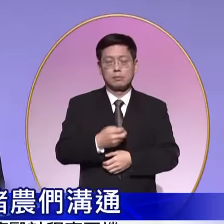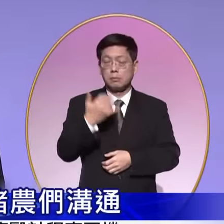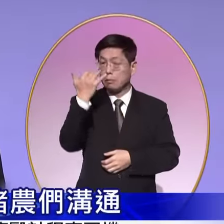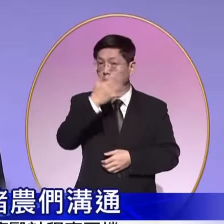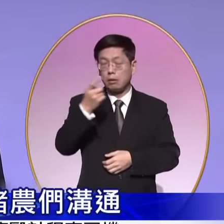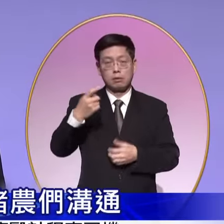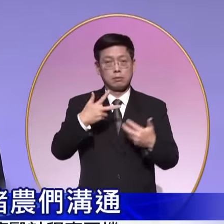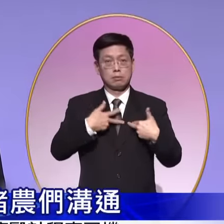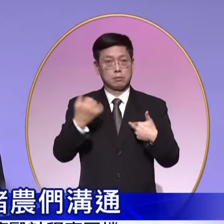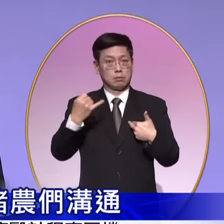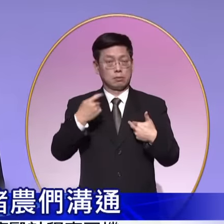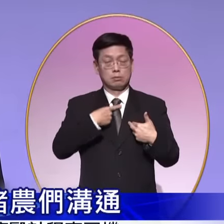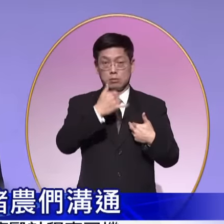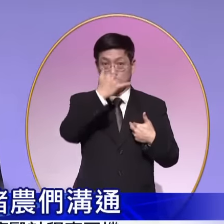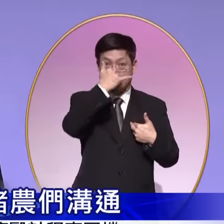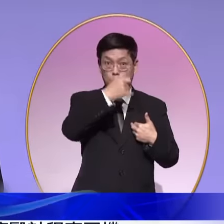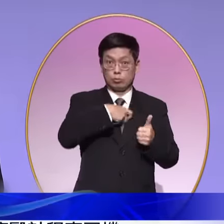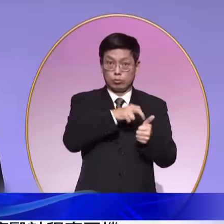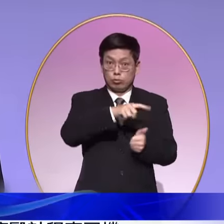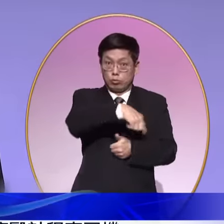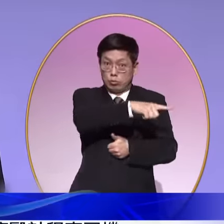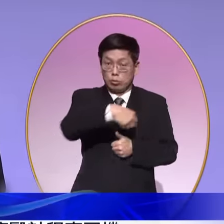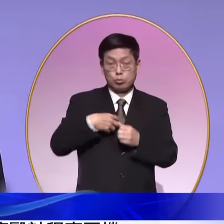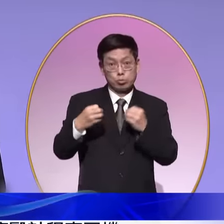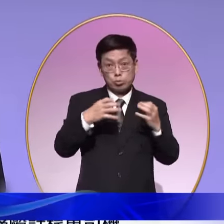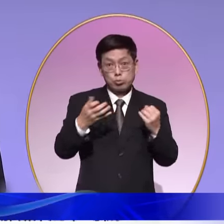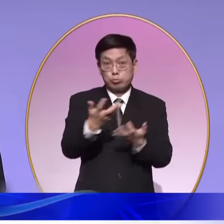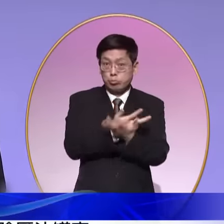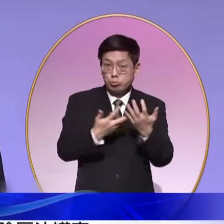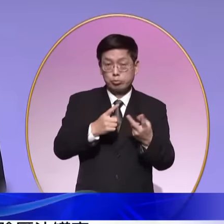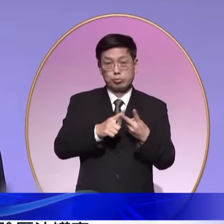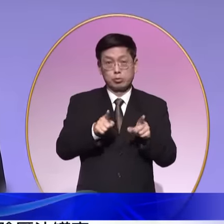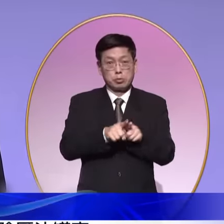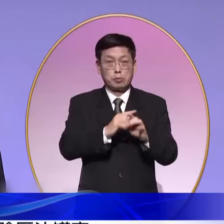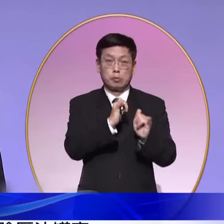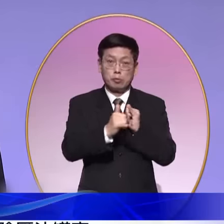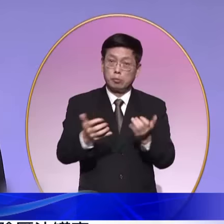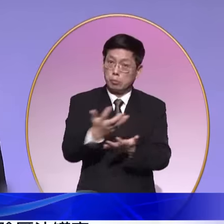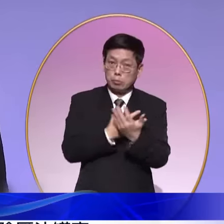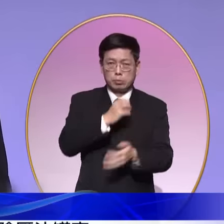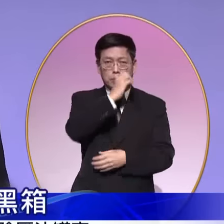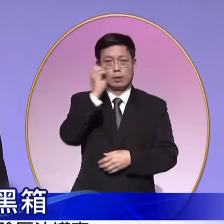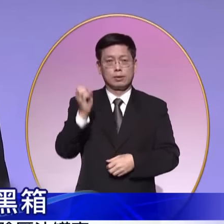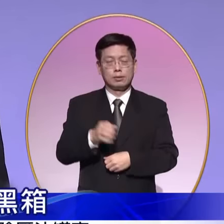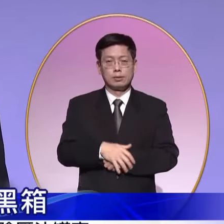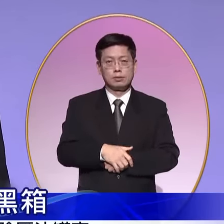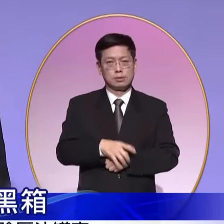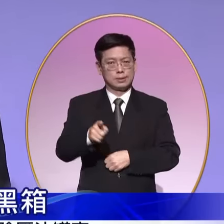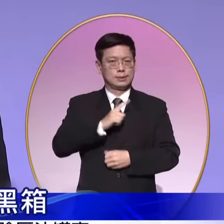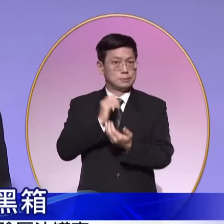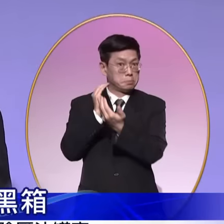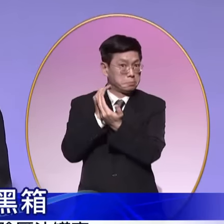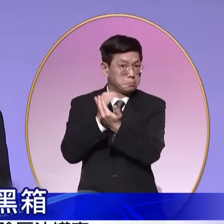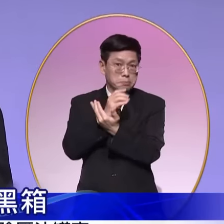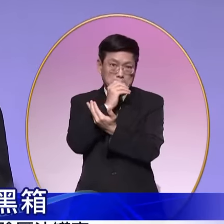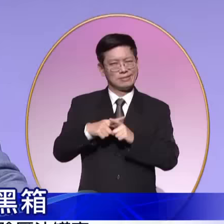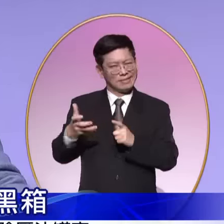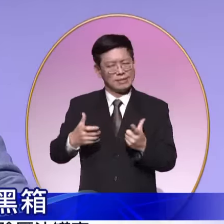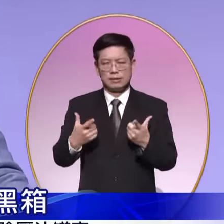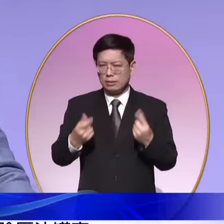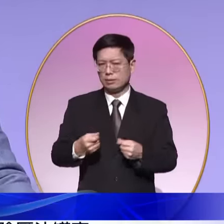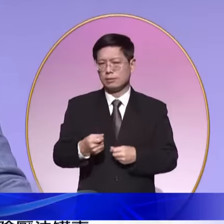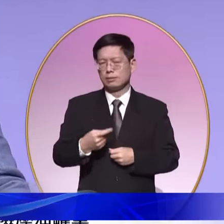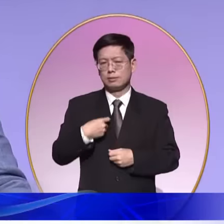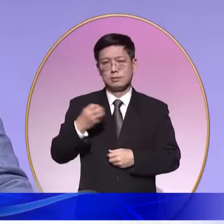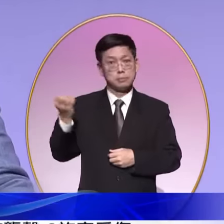跟我们猪农盟沟通，也没有跟消费者沟通，也没有跟国人沟通，这不是黑箱，什么样是黑箱？